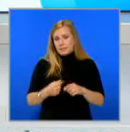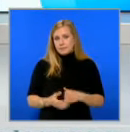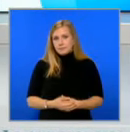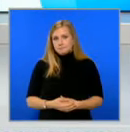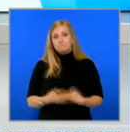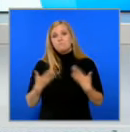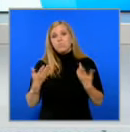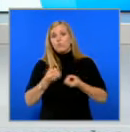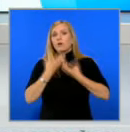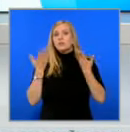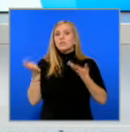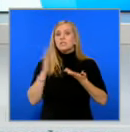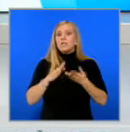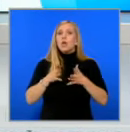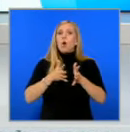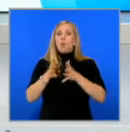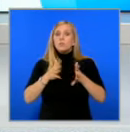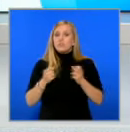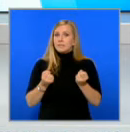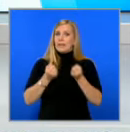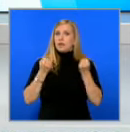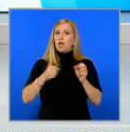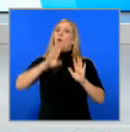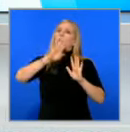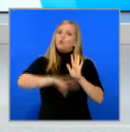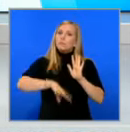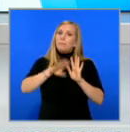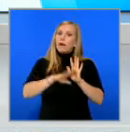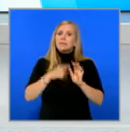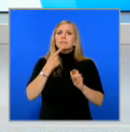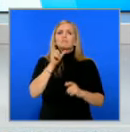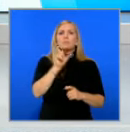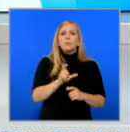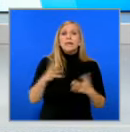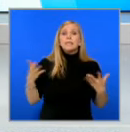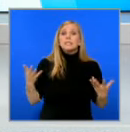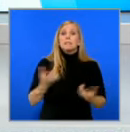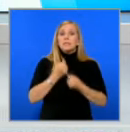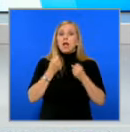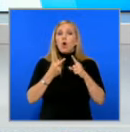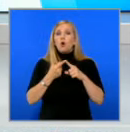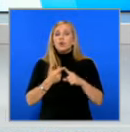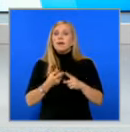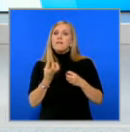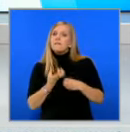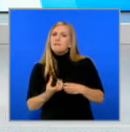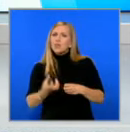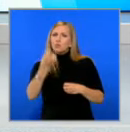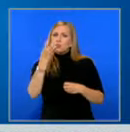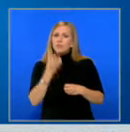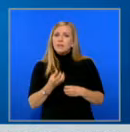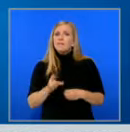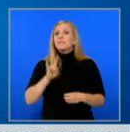цоков това се случва след обществената реакция на отпадането на понятието спасение от философията в 10ти